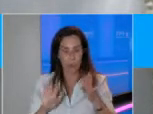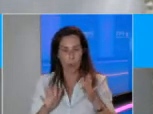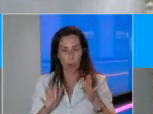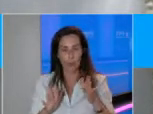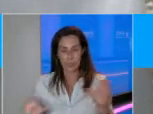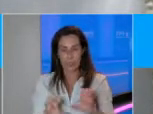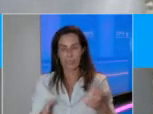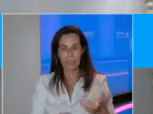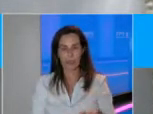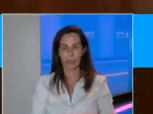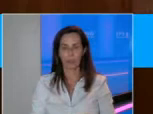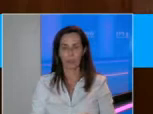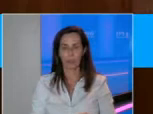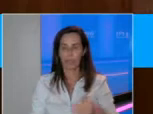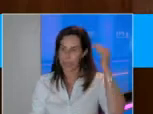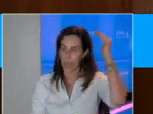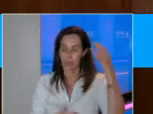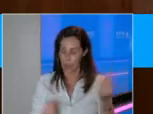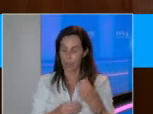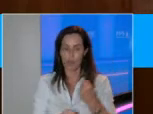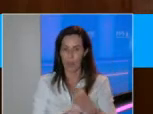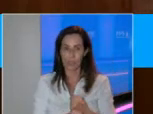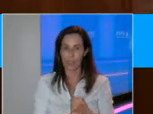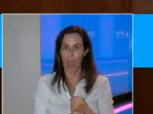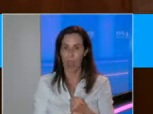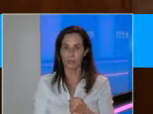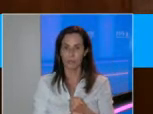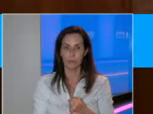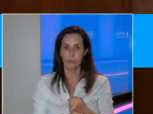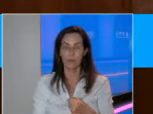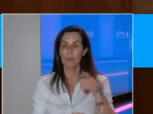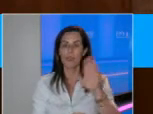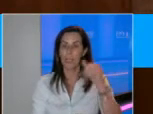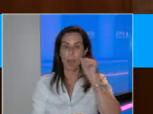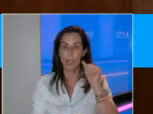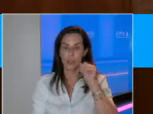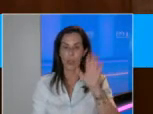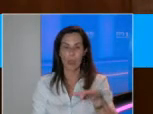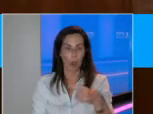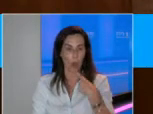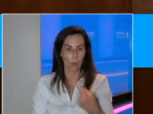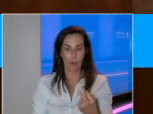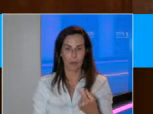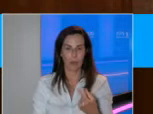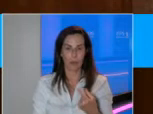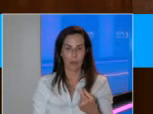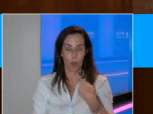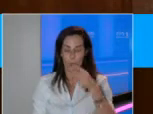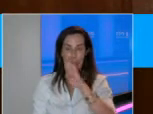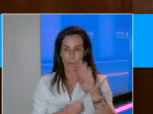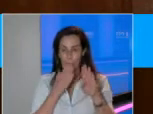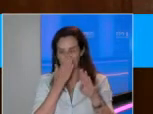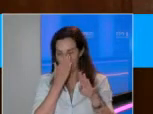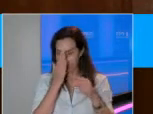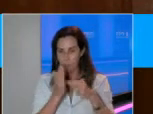הרגיז את נתניהו. זה דבר שגרר, שכאשר גבי אשכנזי מדבר אל ביבי